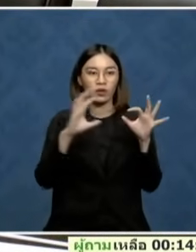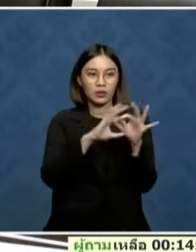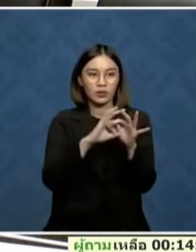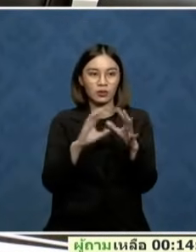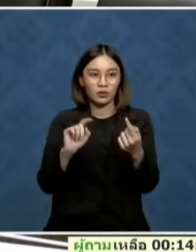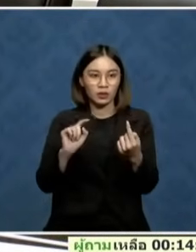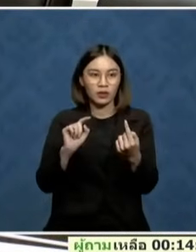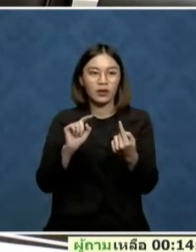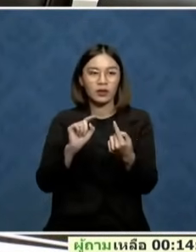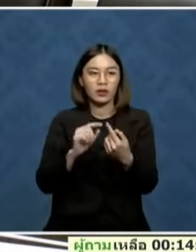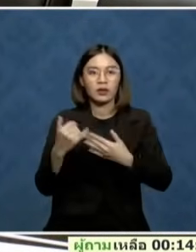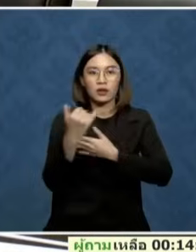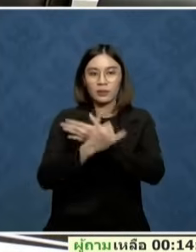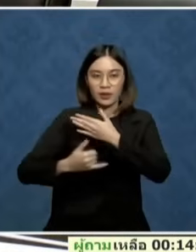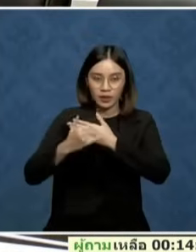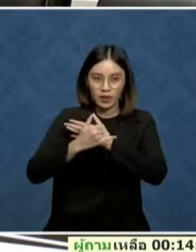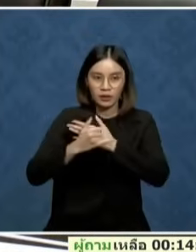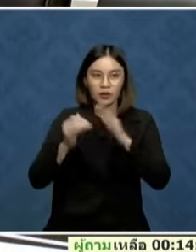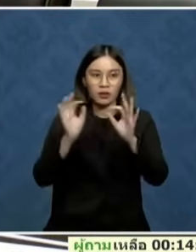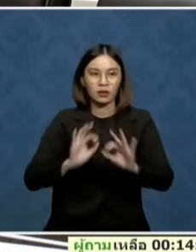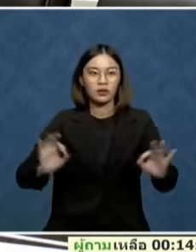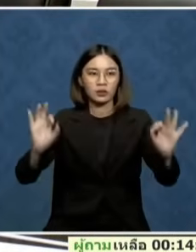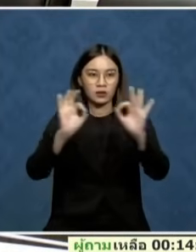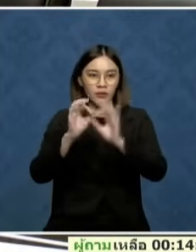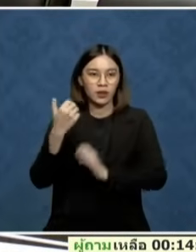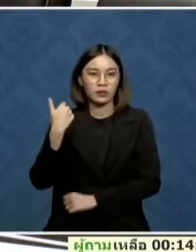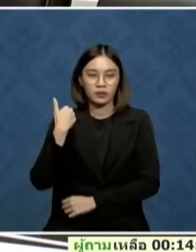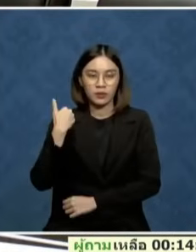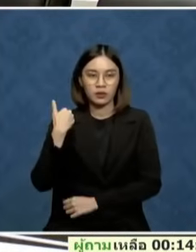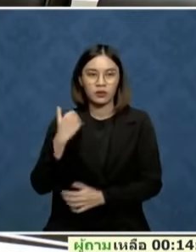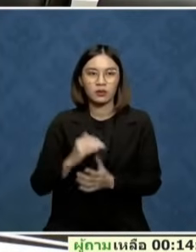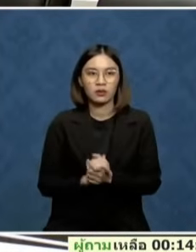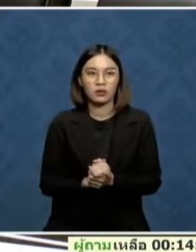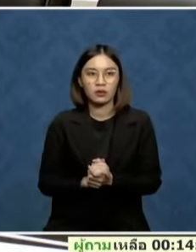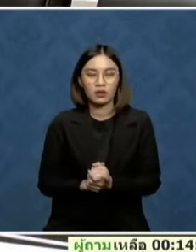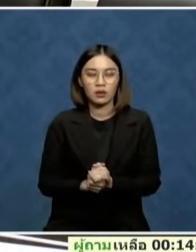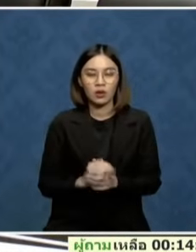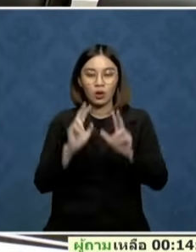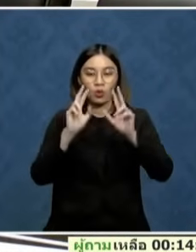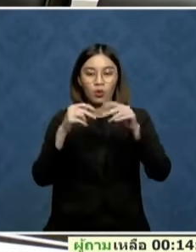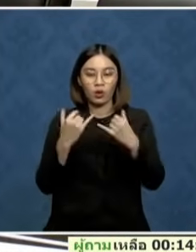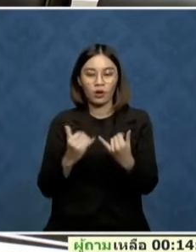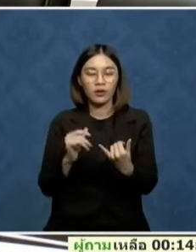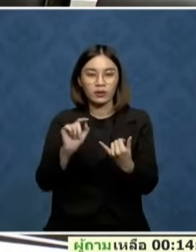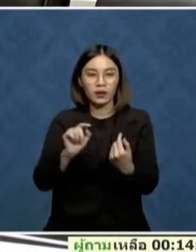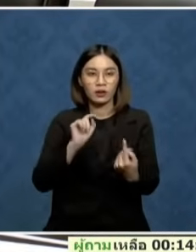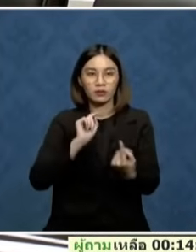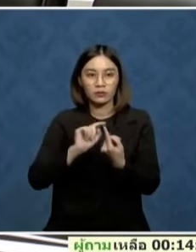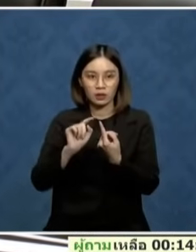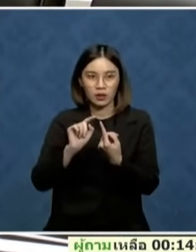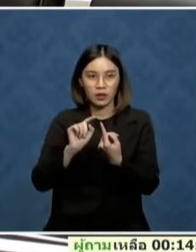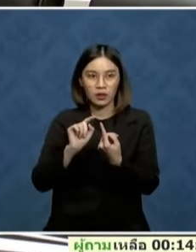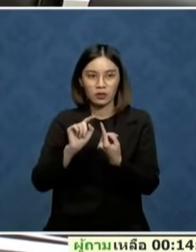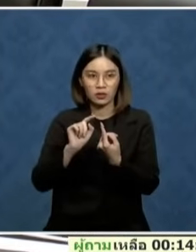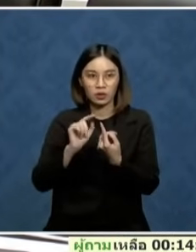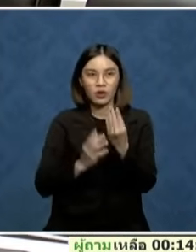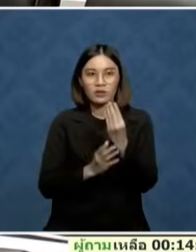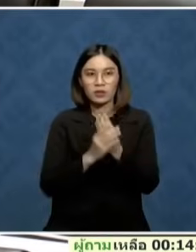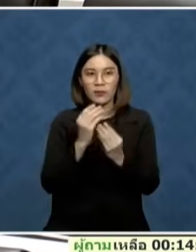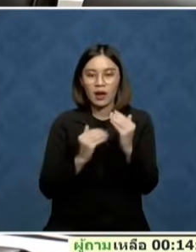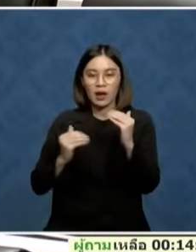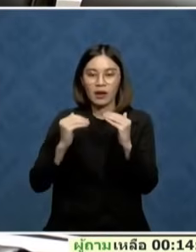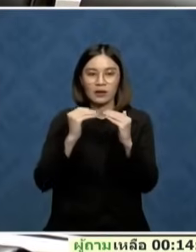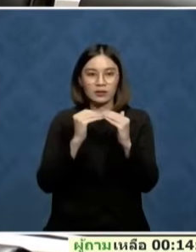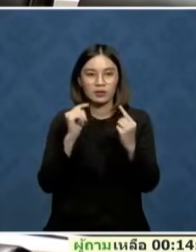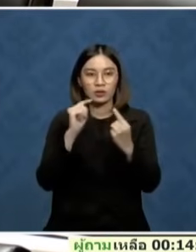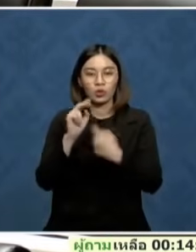กับระหว่างประเทศนะครับแล้วก็เป็นเรื่องสำคัญซึ่งเรื่องนี้นะครับก็เป็นกรณีที่สภาสิทธิมนุษยชนของ